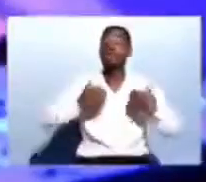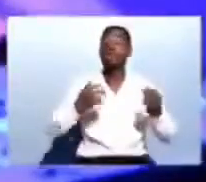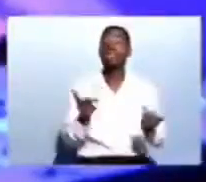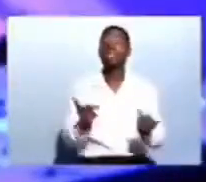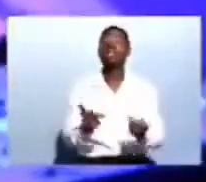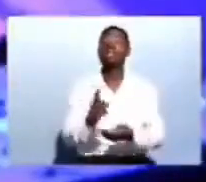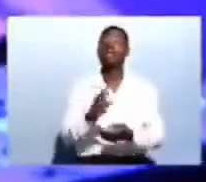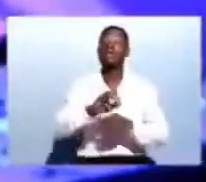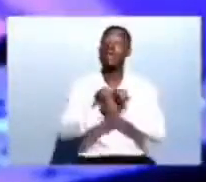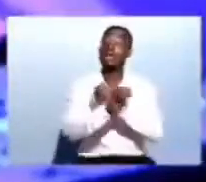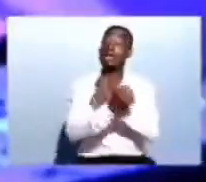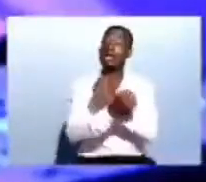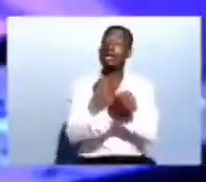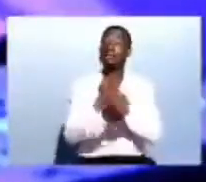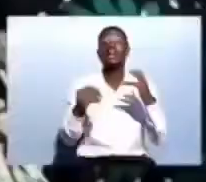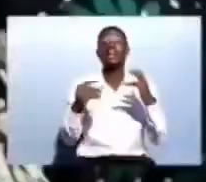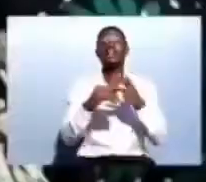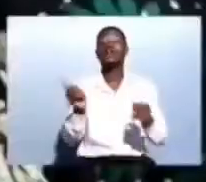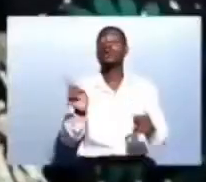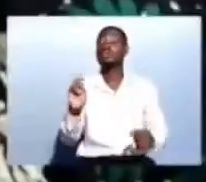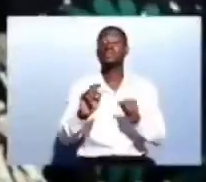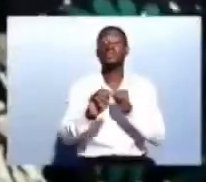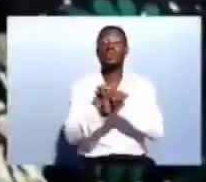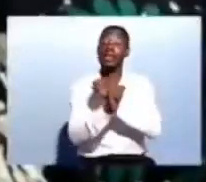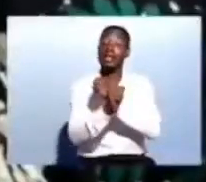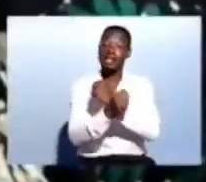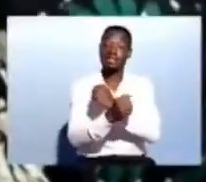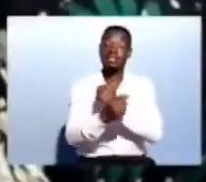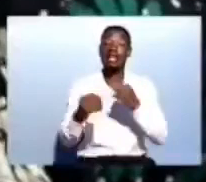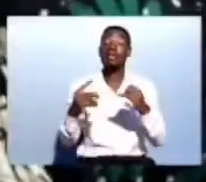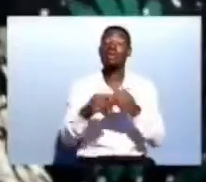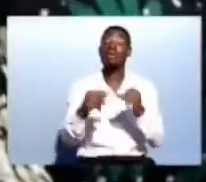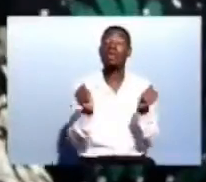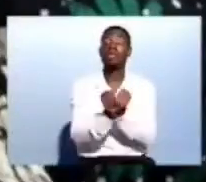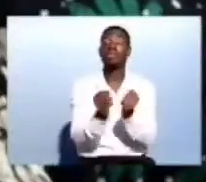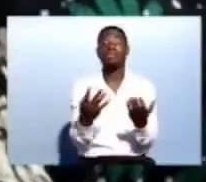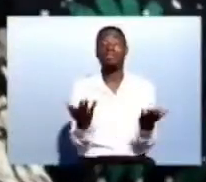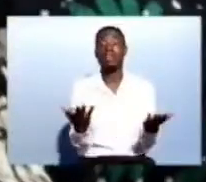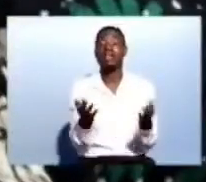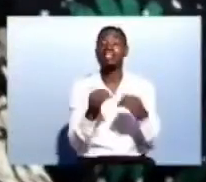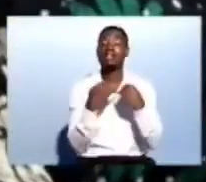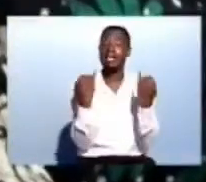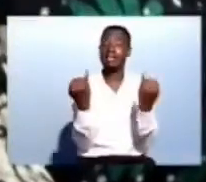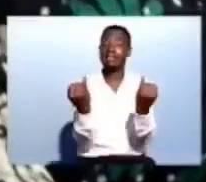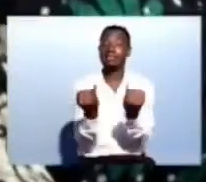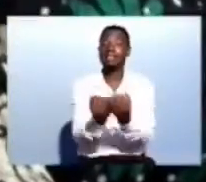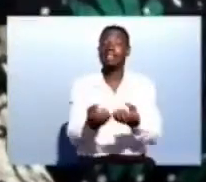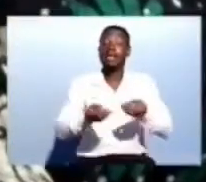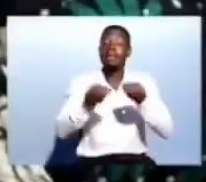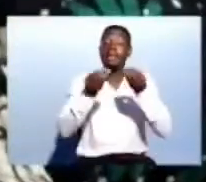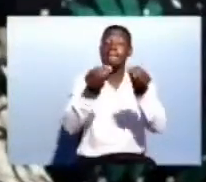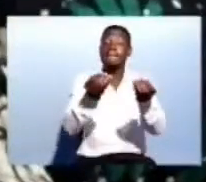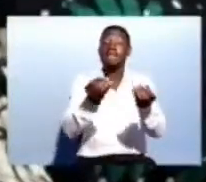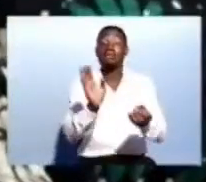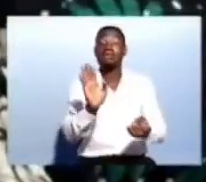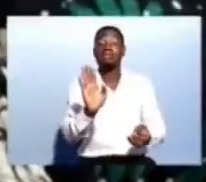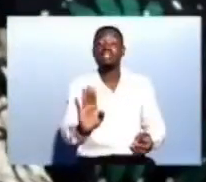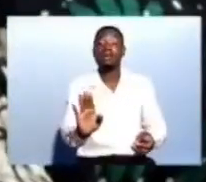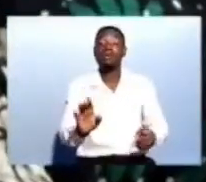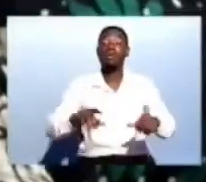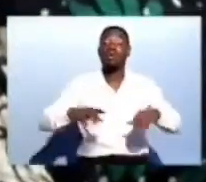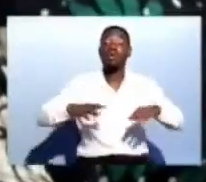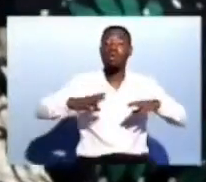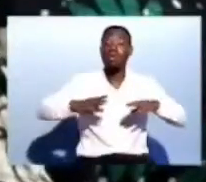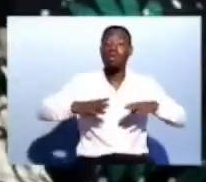gereza fulani. Jamani, ndoa sio gereza. Ndoa kitu fulani, taasisi fulani tamu. Mpe mwenzako uhuru bila